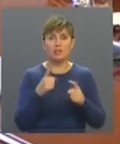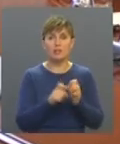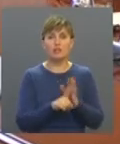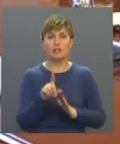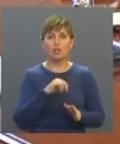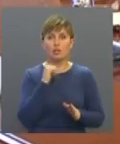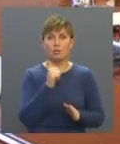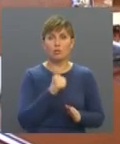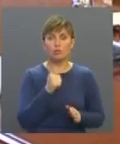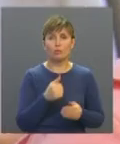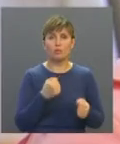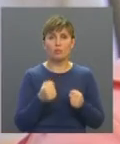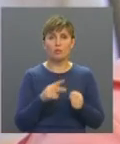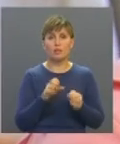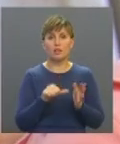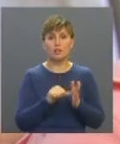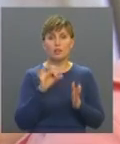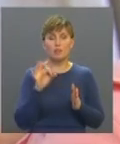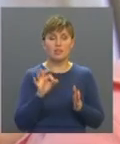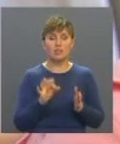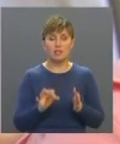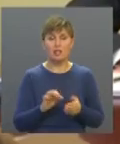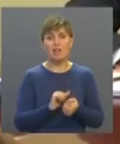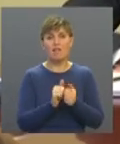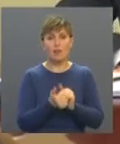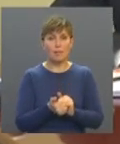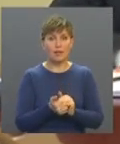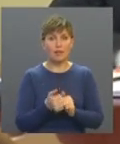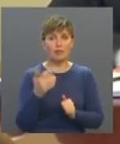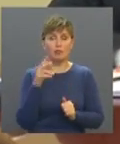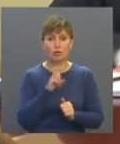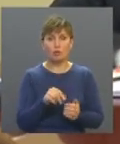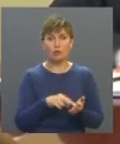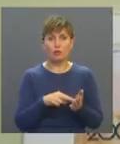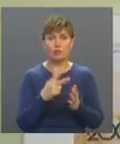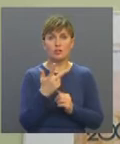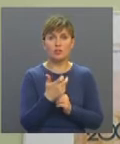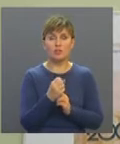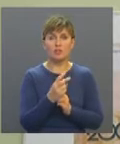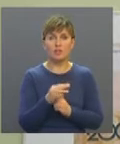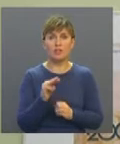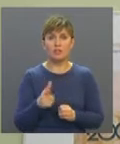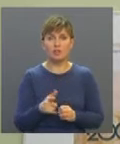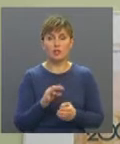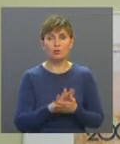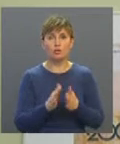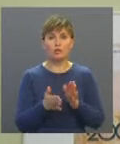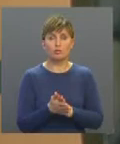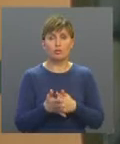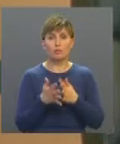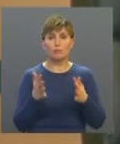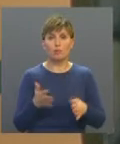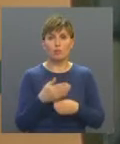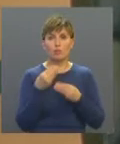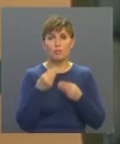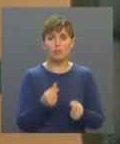года нацвалюта укрепилась на 6%. В обменниках американец сейчас стоит 312 тенге. На ситуацию в большей степени